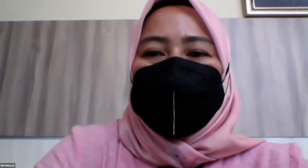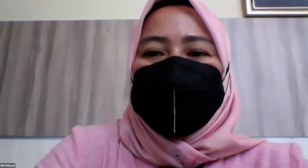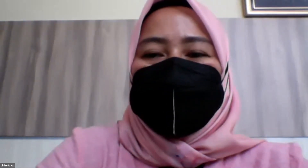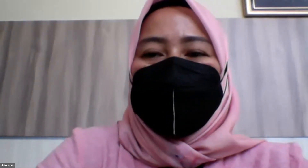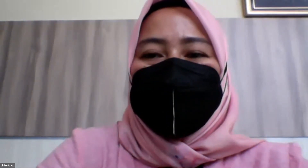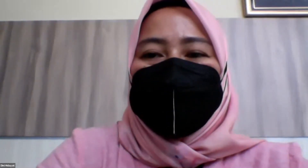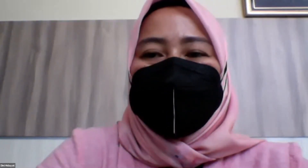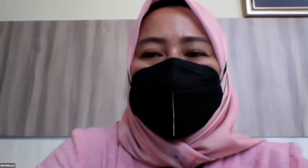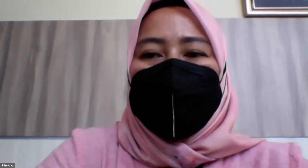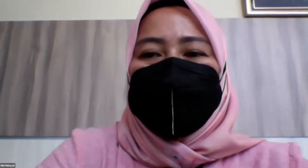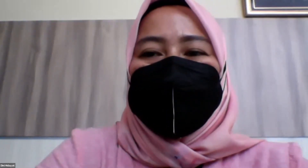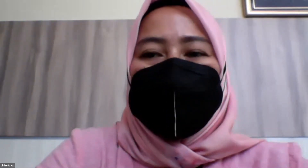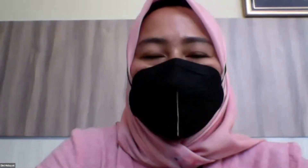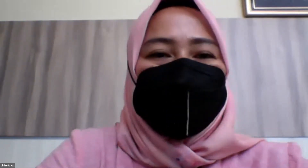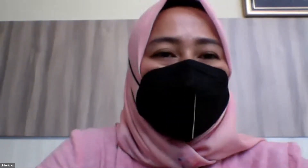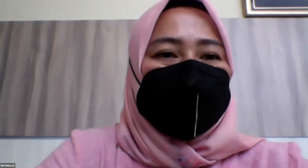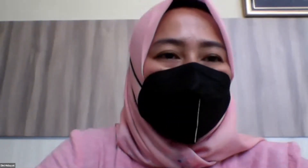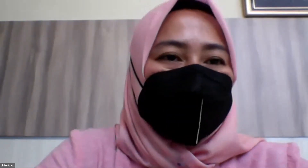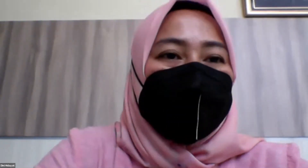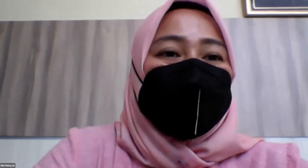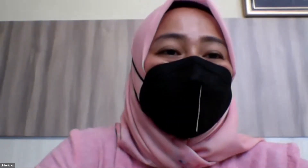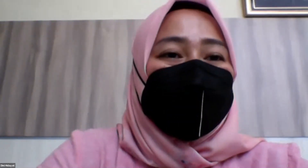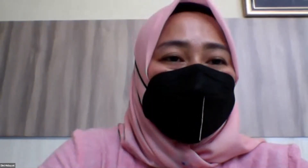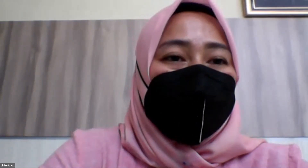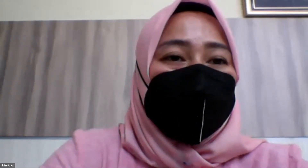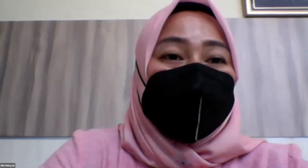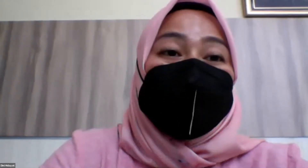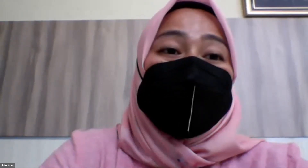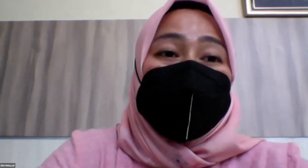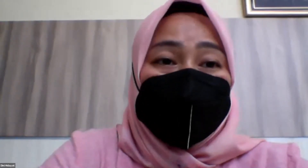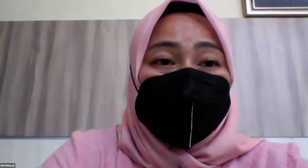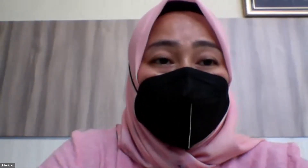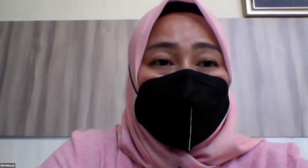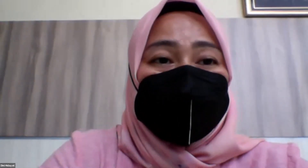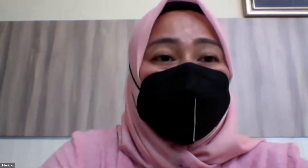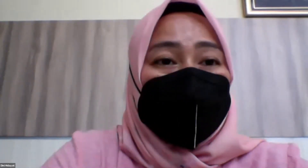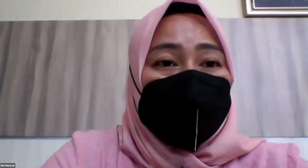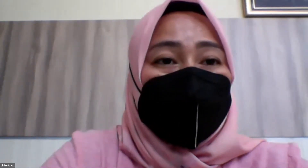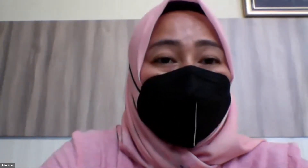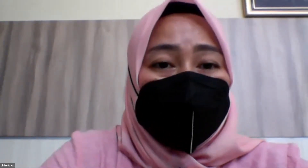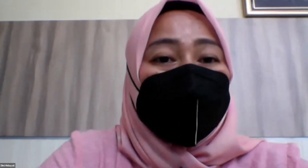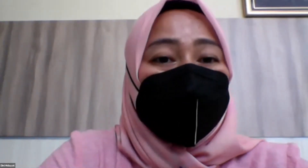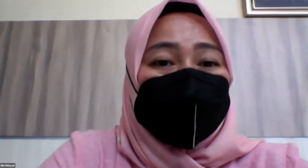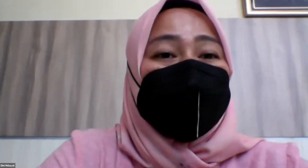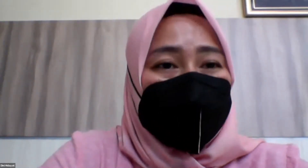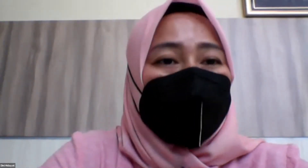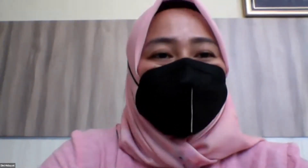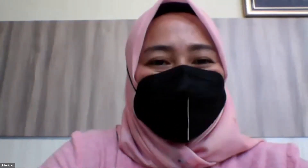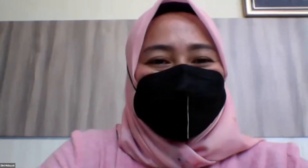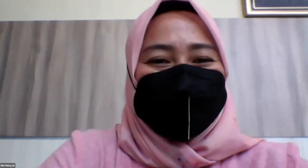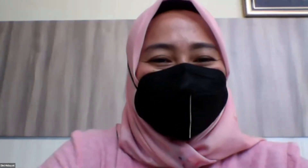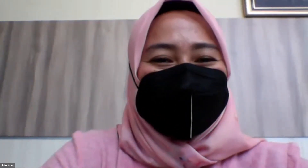yang terinfeksi COVID bagi kami bidan di Puskesmas? Tentu saja kalau itu yang terjadi, bidan harus menggunakan APD level